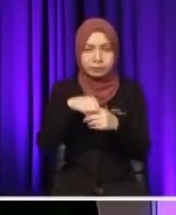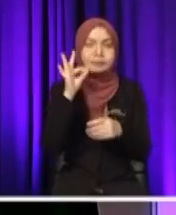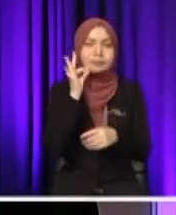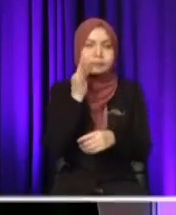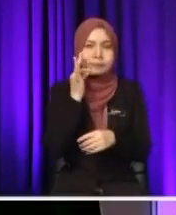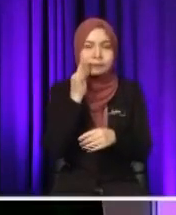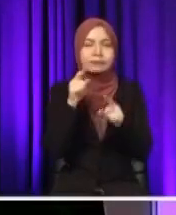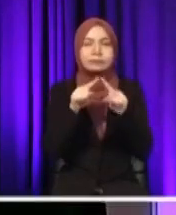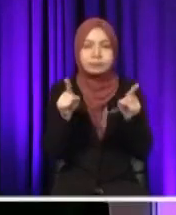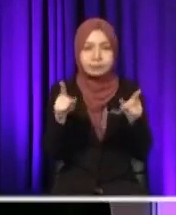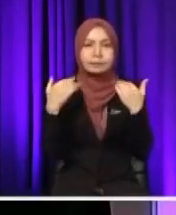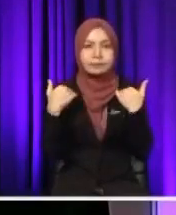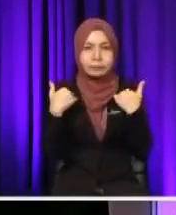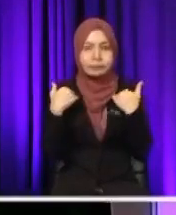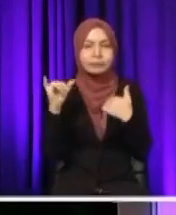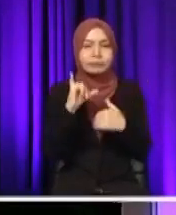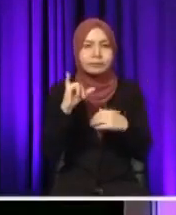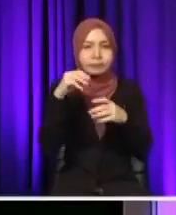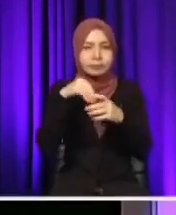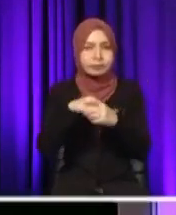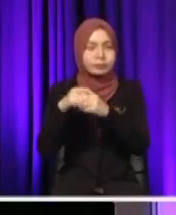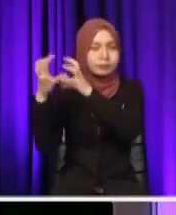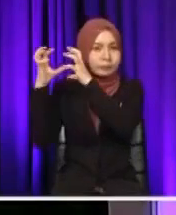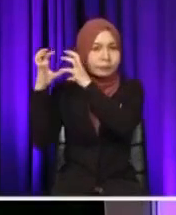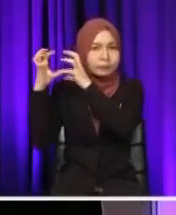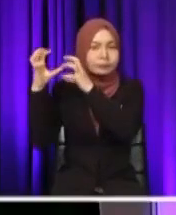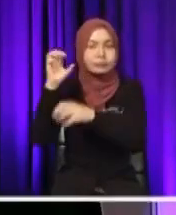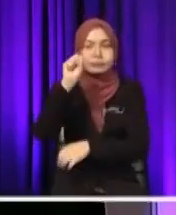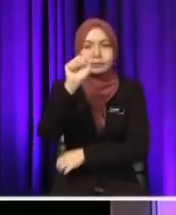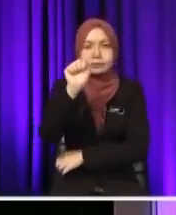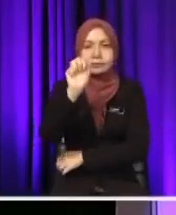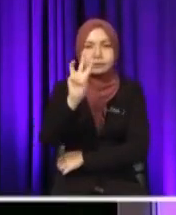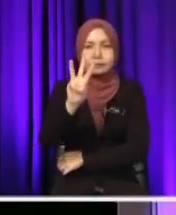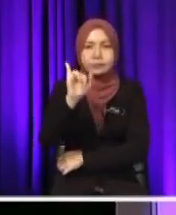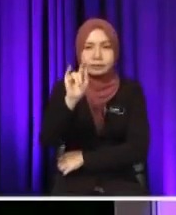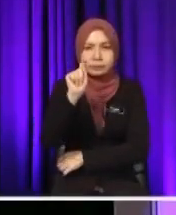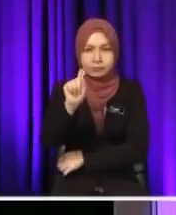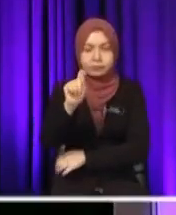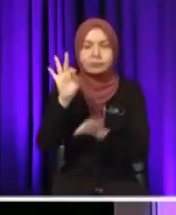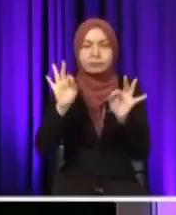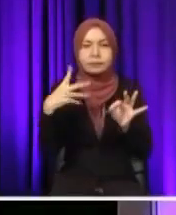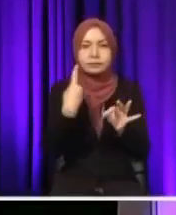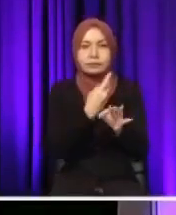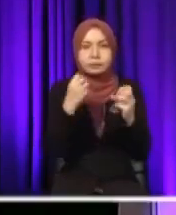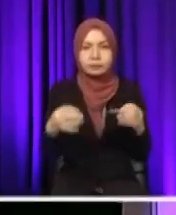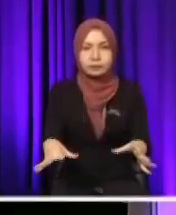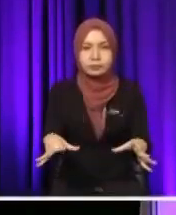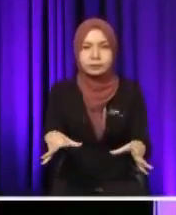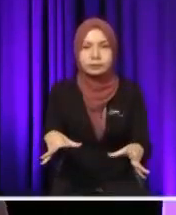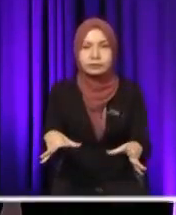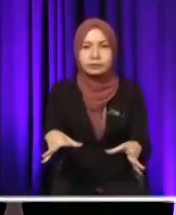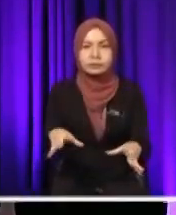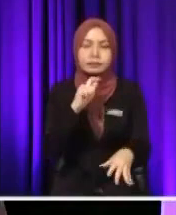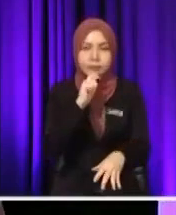kita meningkat umur kita, so bahan antioksidan ini akan semakin berkurangan. Okey, untuk pengetahuan murid-murid